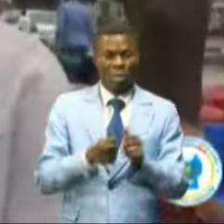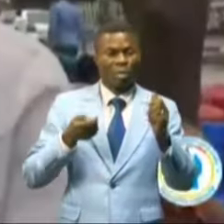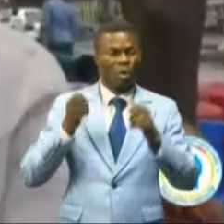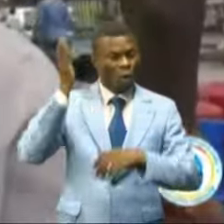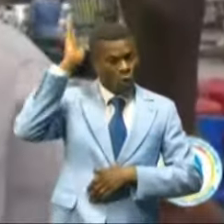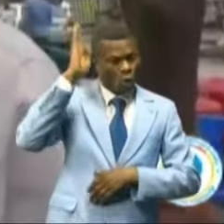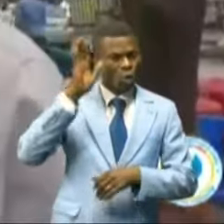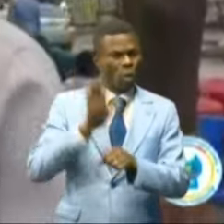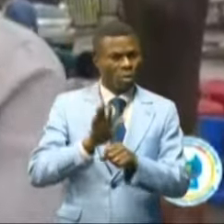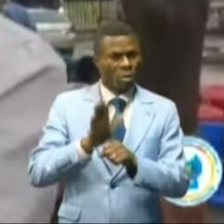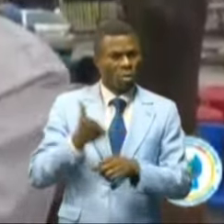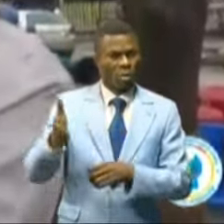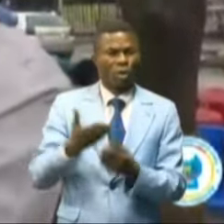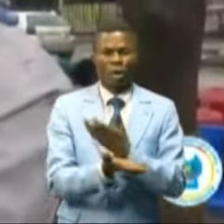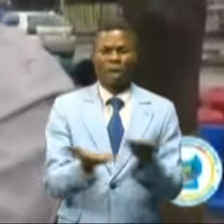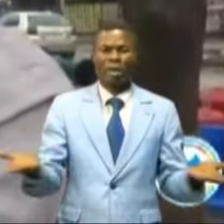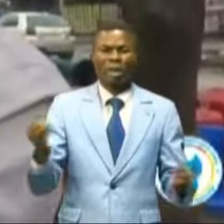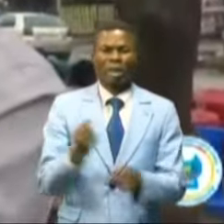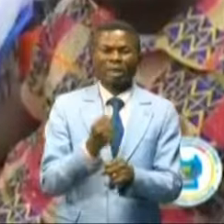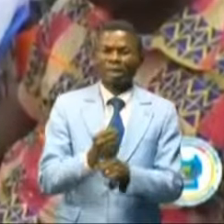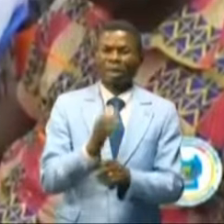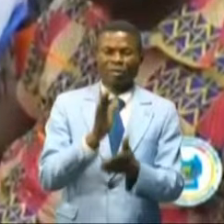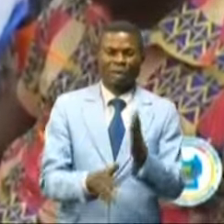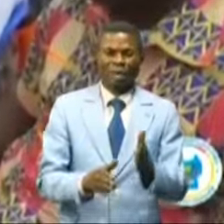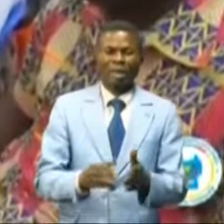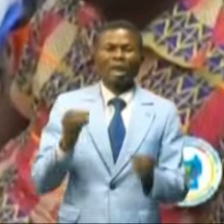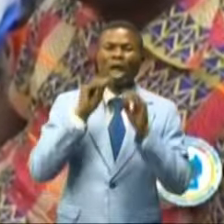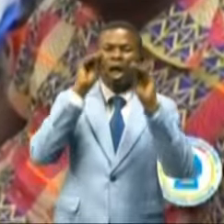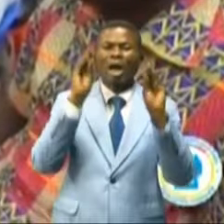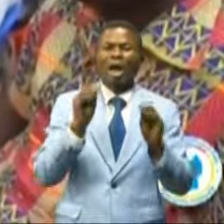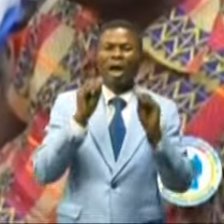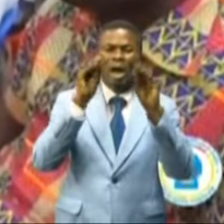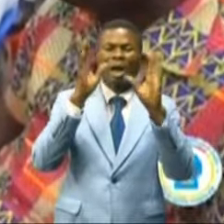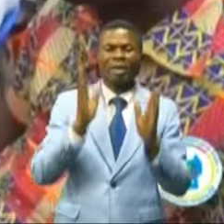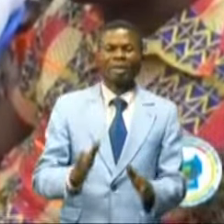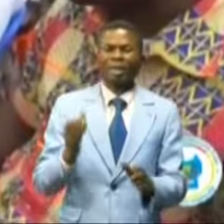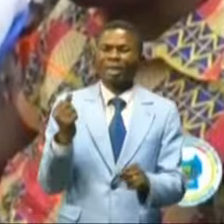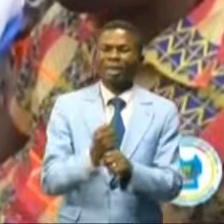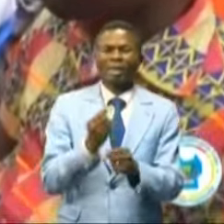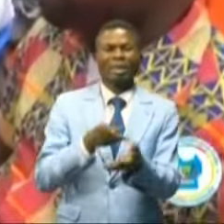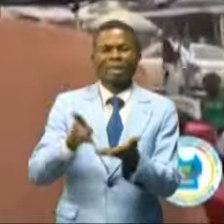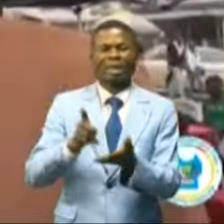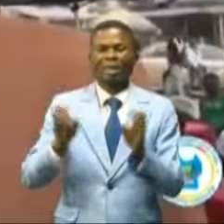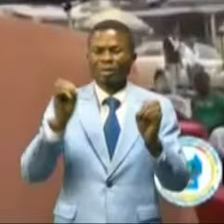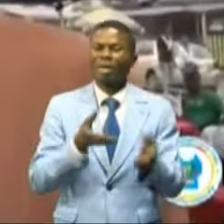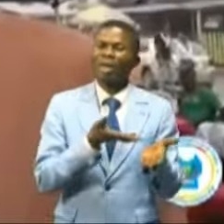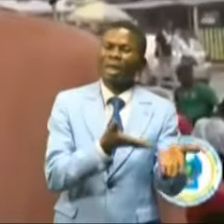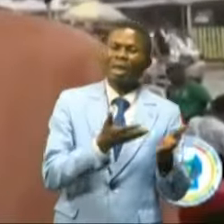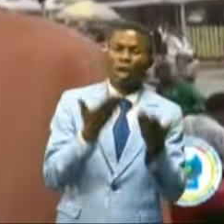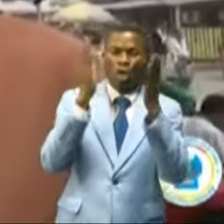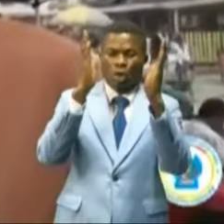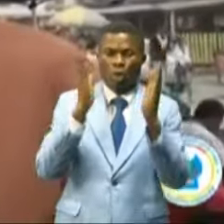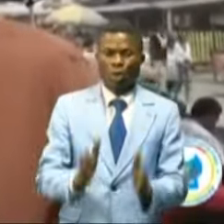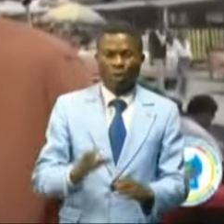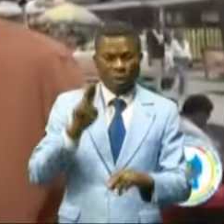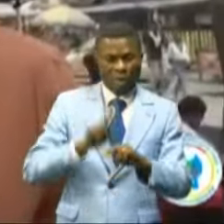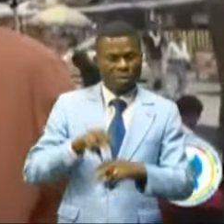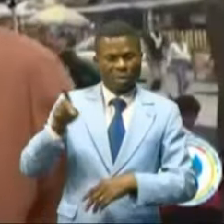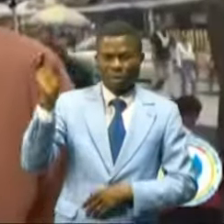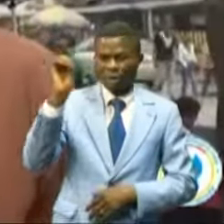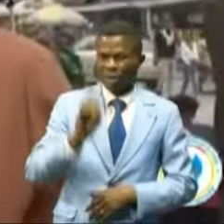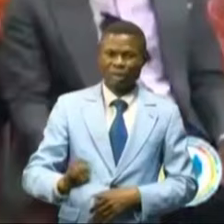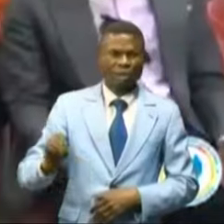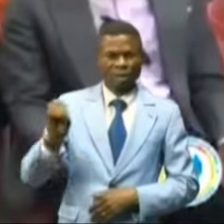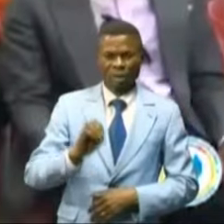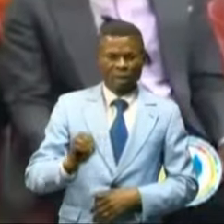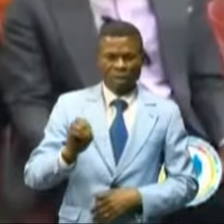fait rage, du chômage, de la non-mécanisation des enseignants, sans oublier l'assistance à apporter aux étudiants originaires de Wini en difficulté